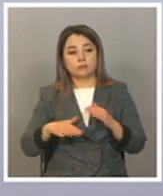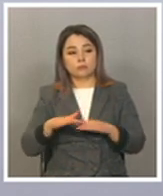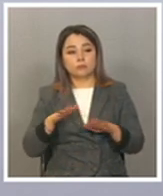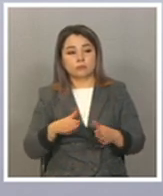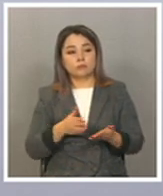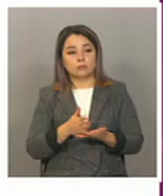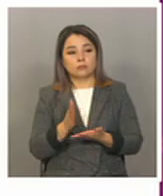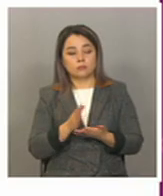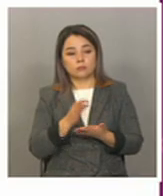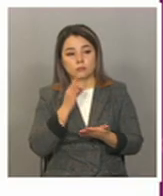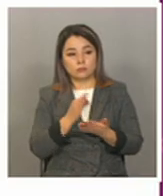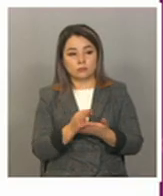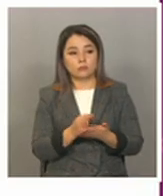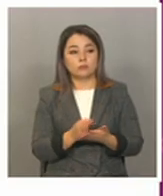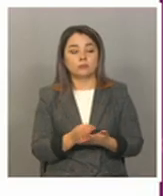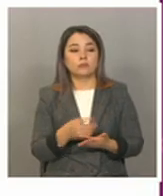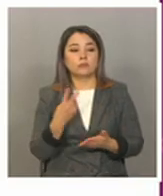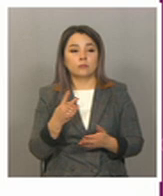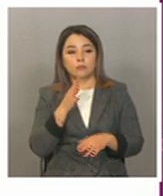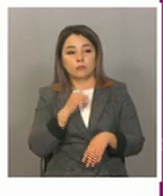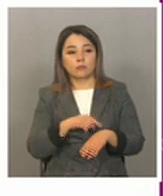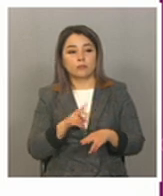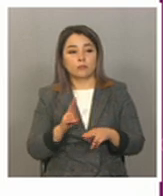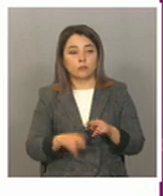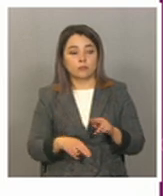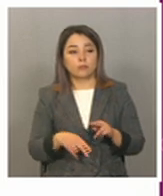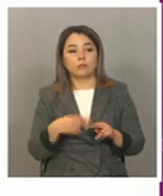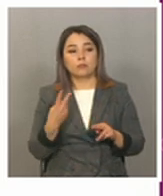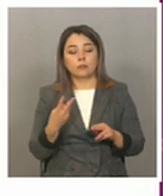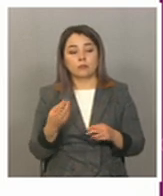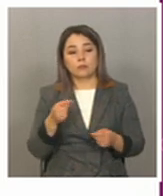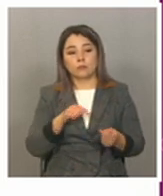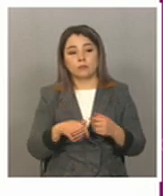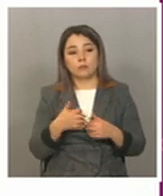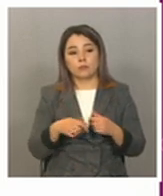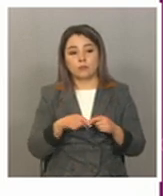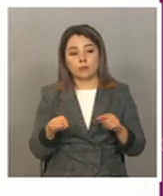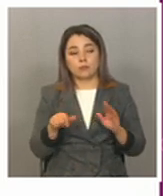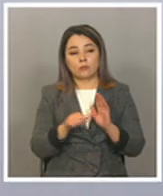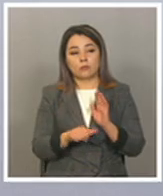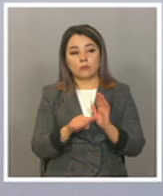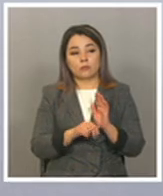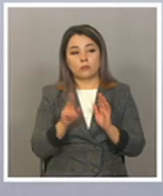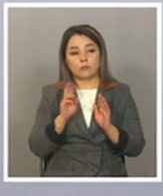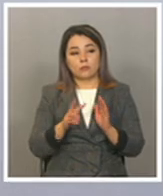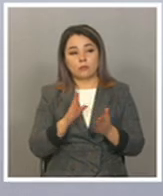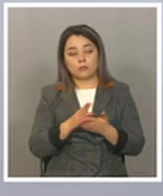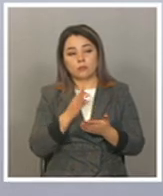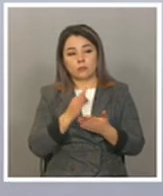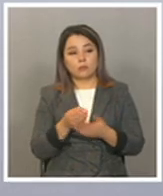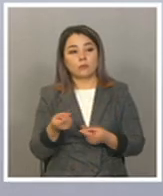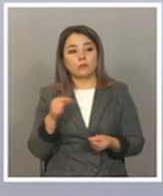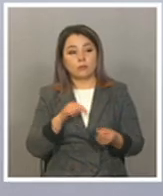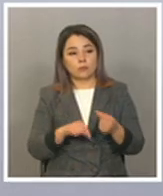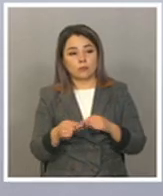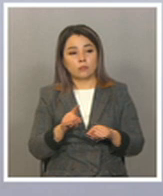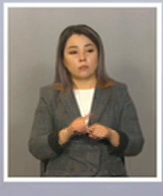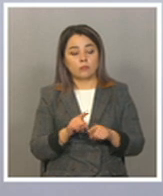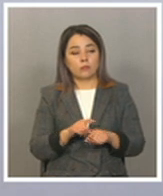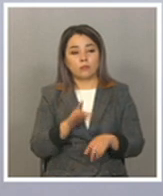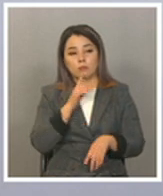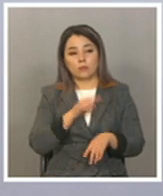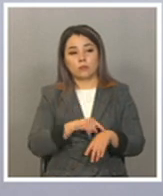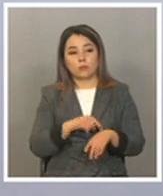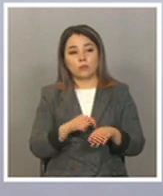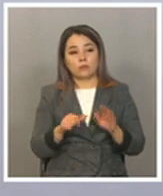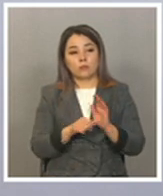жүрді. 2 сағаттан кейін бұлардың арасы 60 километр болды. Бірінен бірі сағатына 6